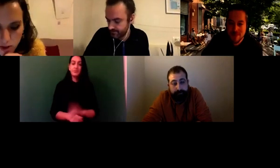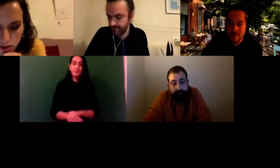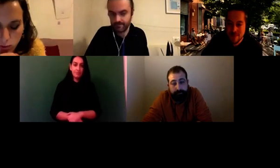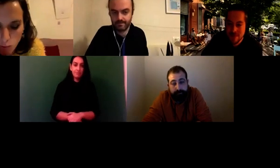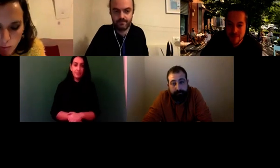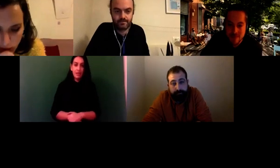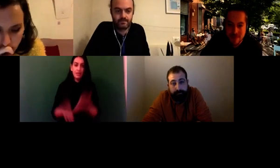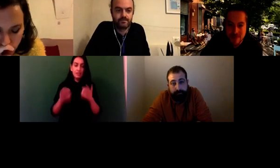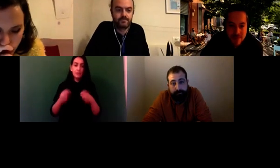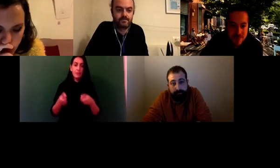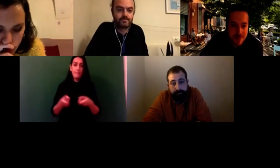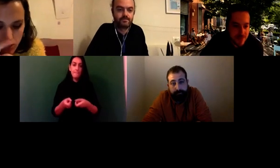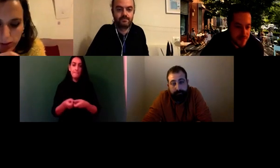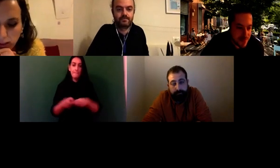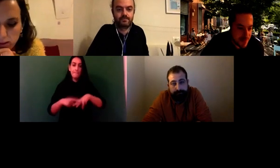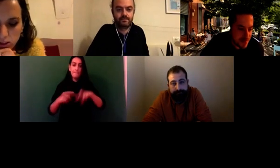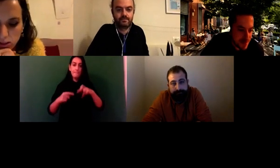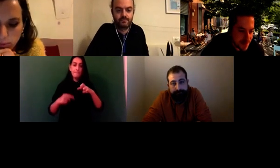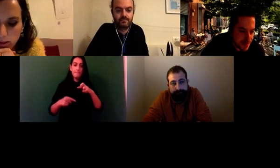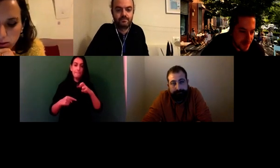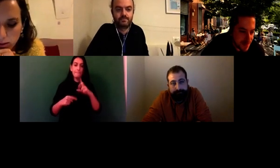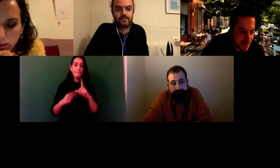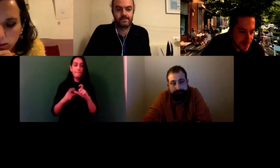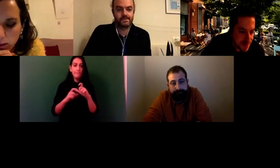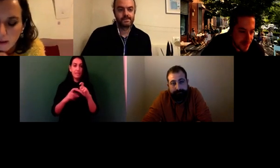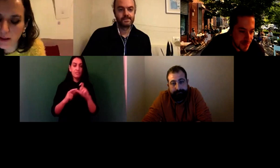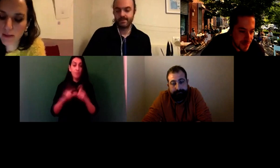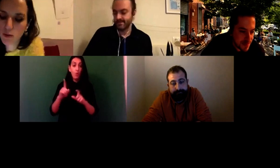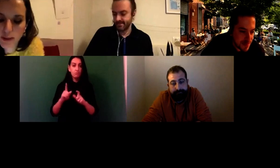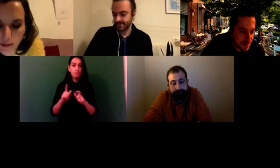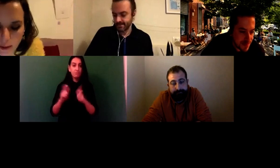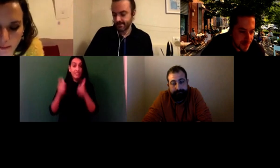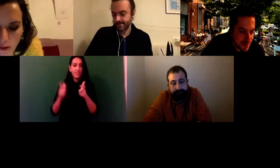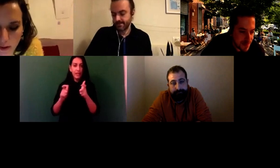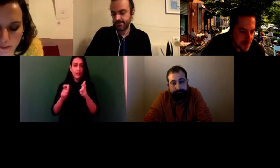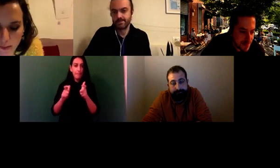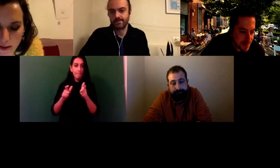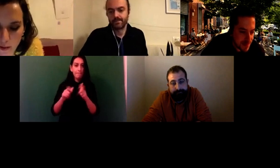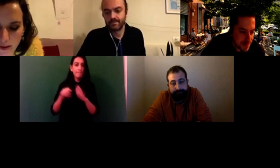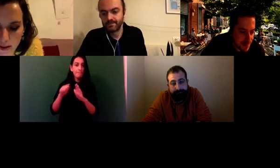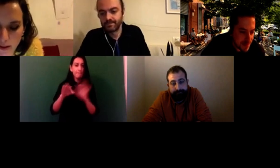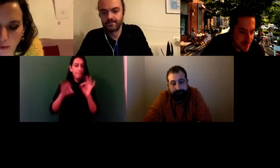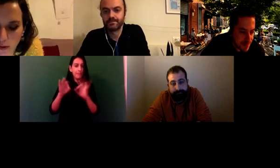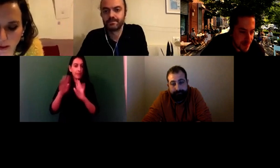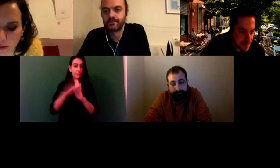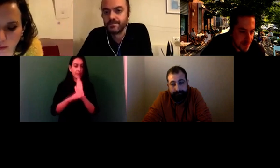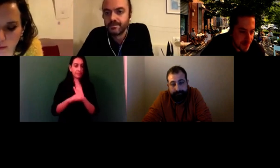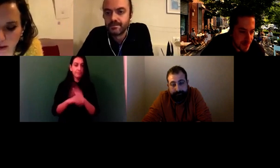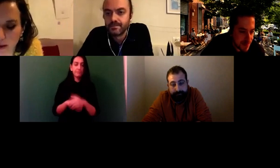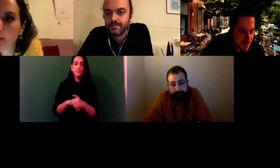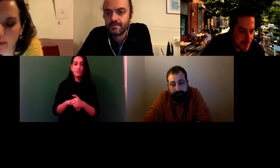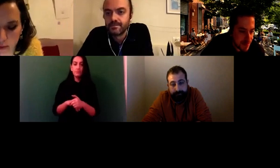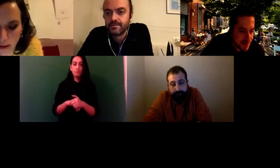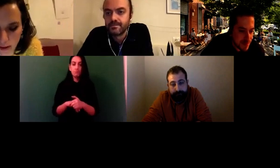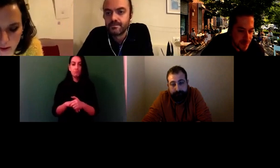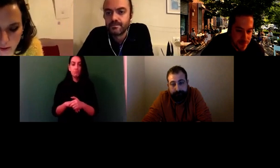Barış Göğüş sunum yapacak. Kendisi şehir plancısı. 2012 yılından bu yana Mimar Sinan Üniversitesi Şehir Bölge Planlama Bölümünde